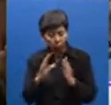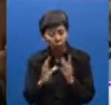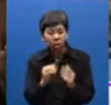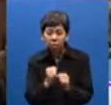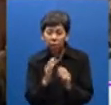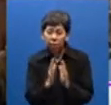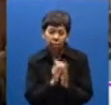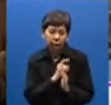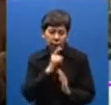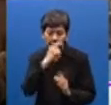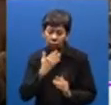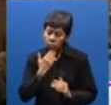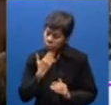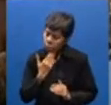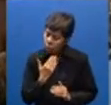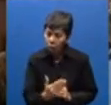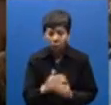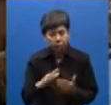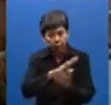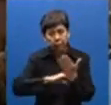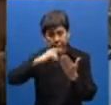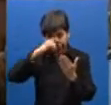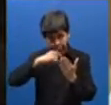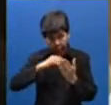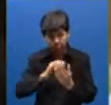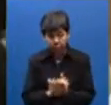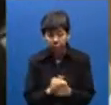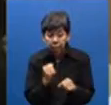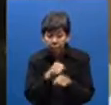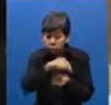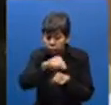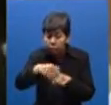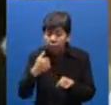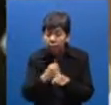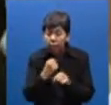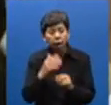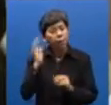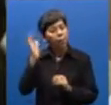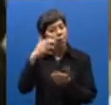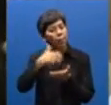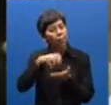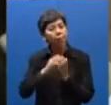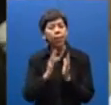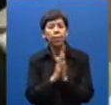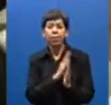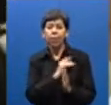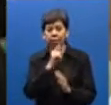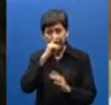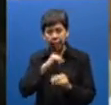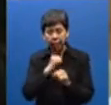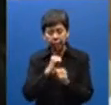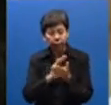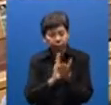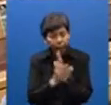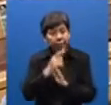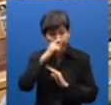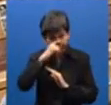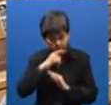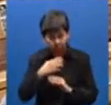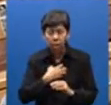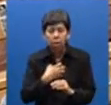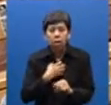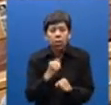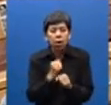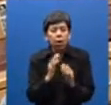พุทธศาสนาให้ถาวรมั่นคงในประเทศไทยพนงงานนะครับมีการจัดเสวนาเรื่องพระพุทธศาสนากับการปฏิรูปประเทศเพื่อ